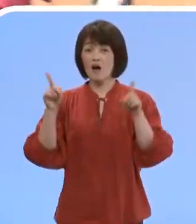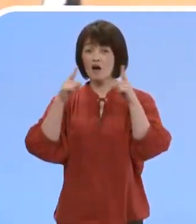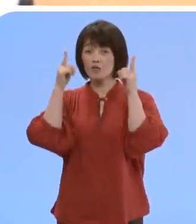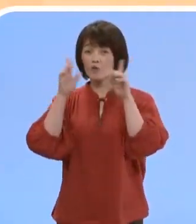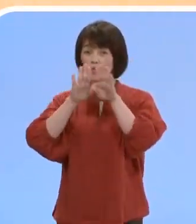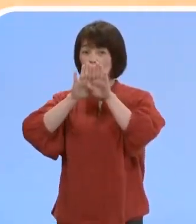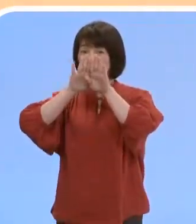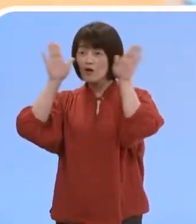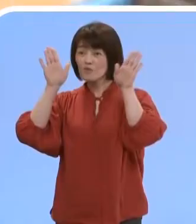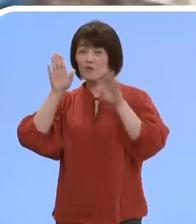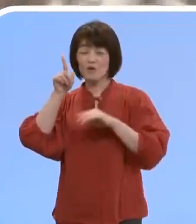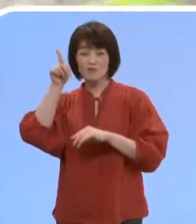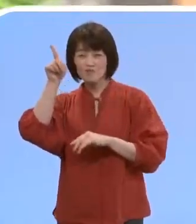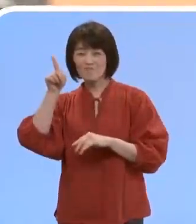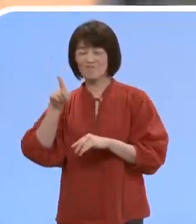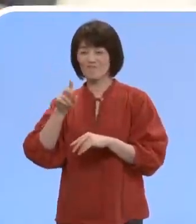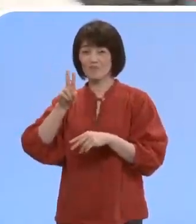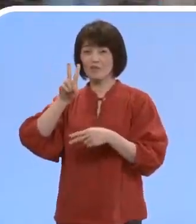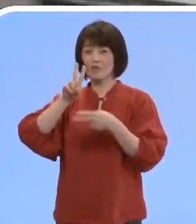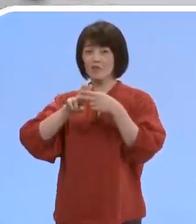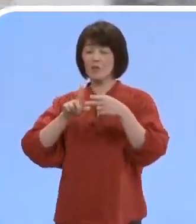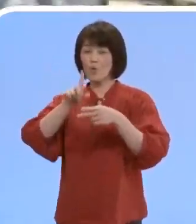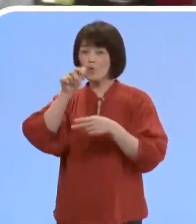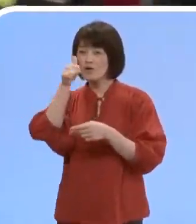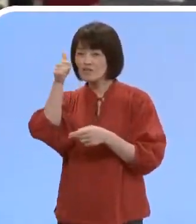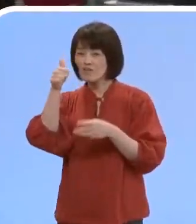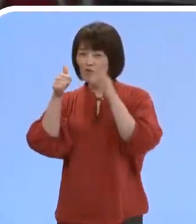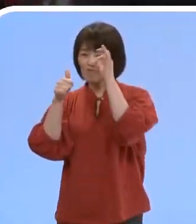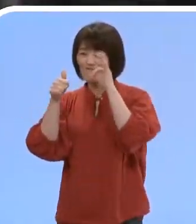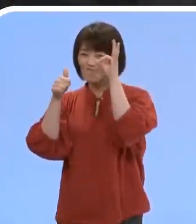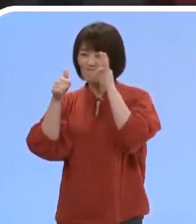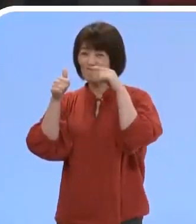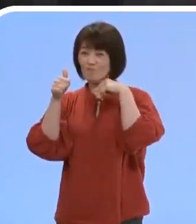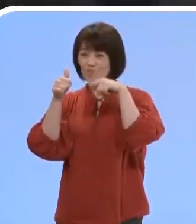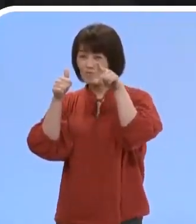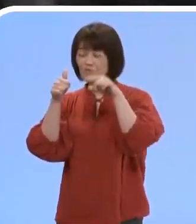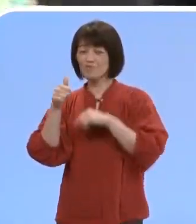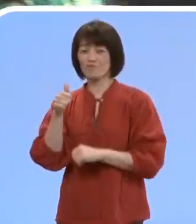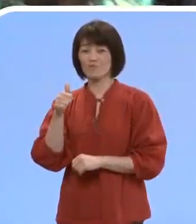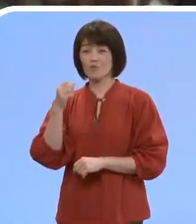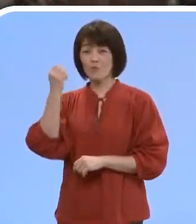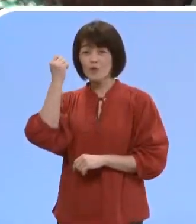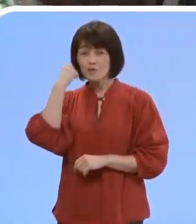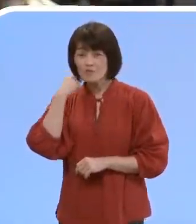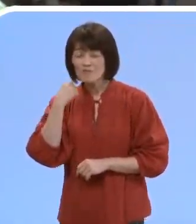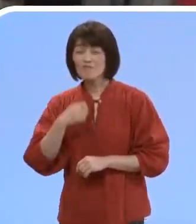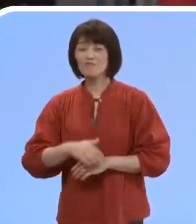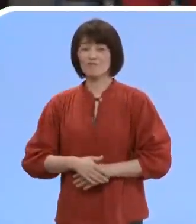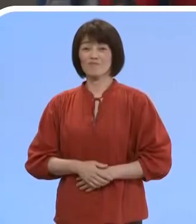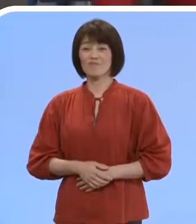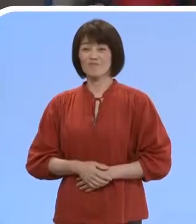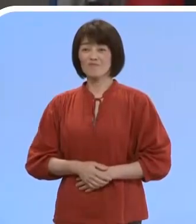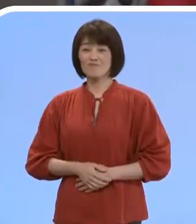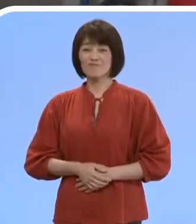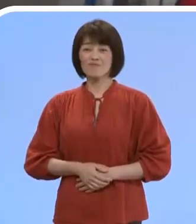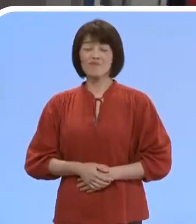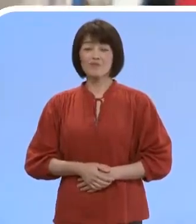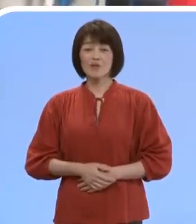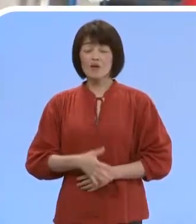さあ始まったんで、ちょっと井上さんを探しに行ってみましょう。おはようございます